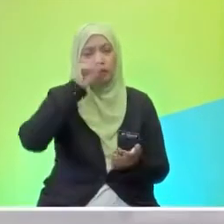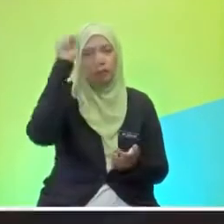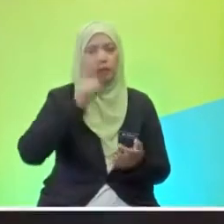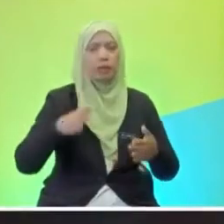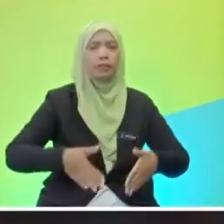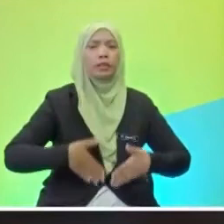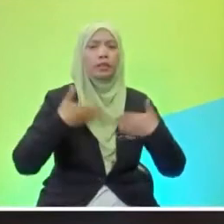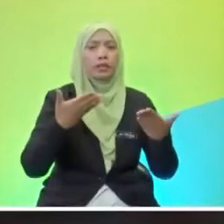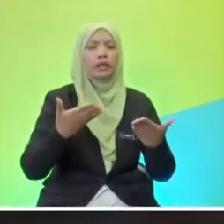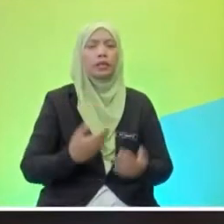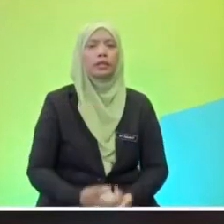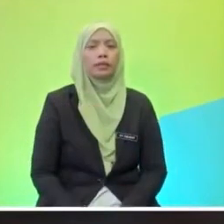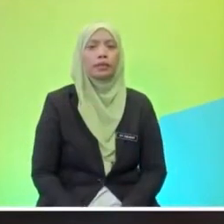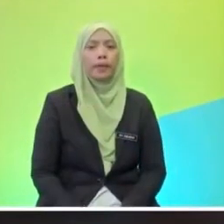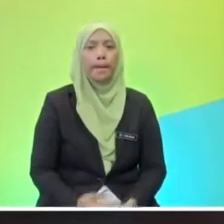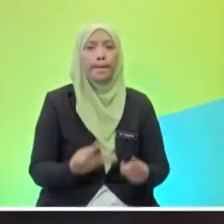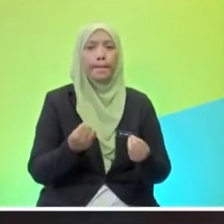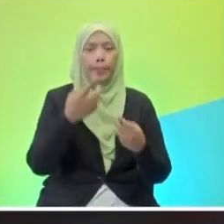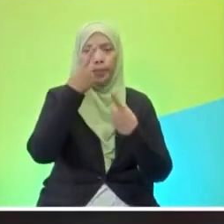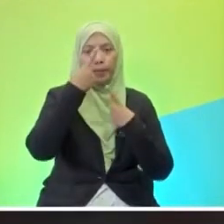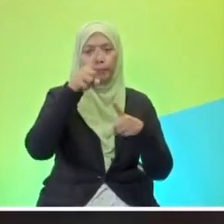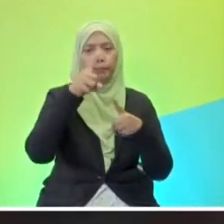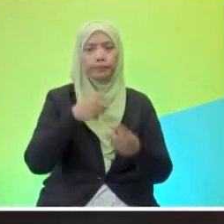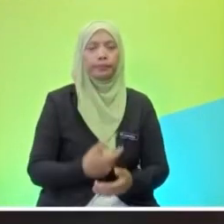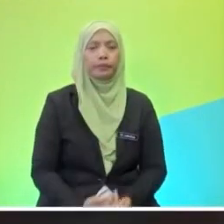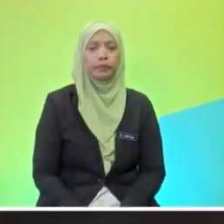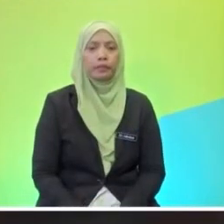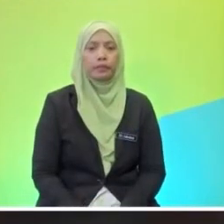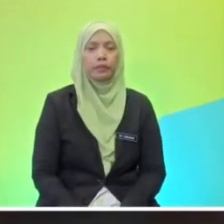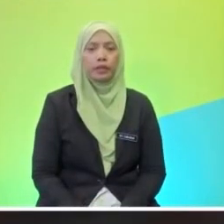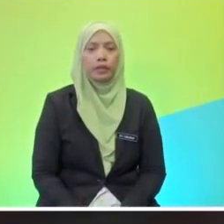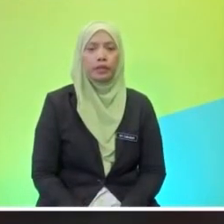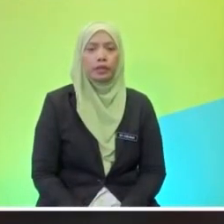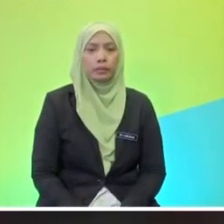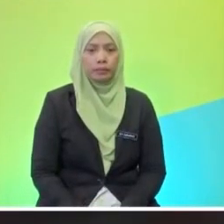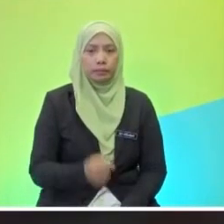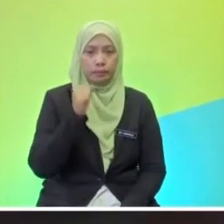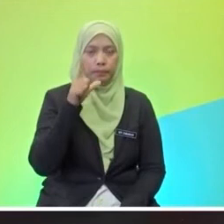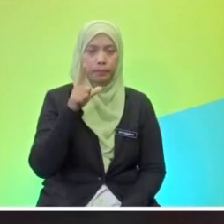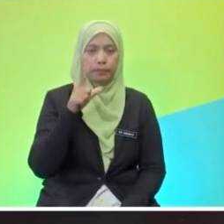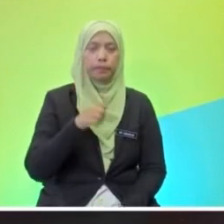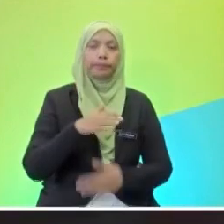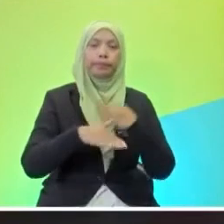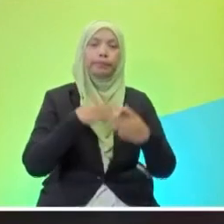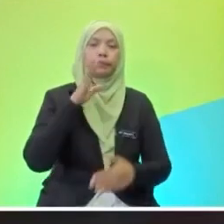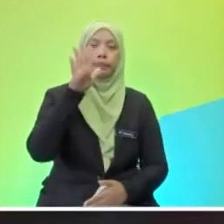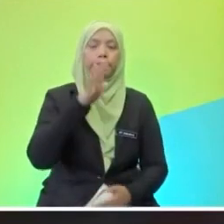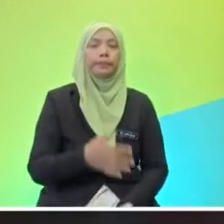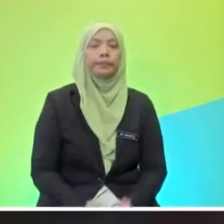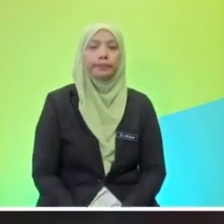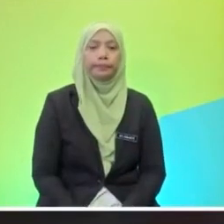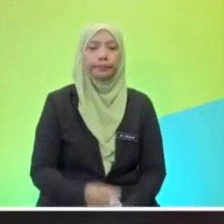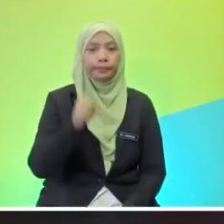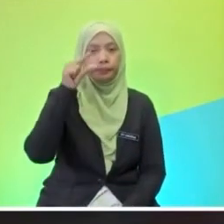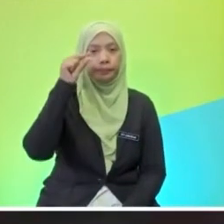menjawab ataupun contoh-contoh jawaban untuk asas kelestarian bagi tingkatan 5 yang telah difungsikan kepada kita mungkin